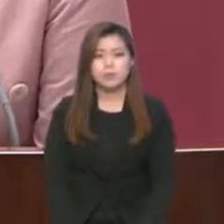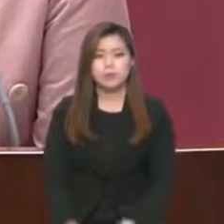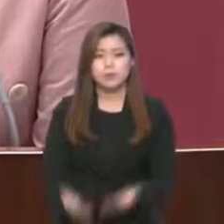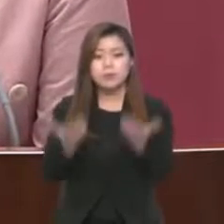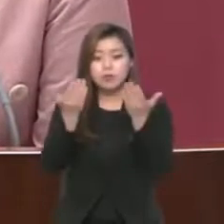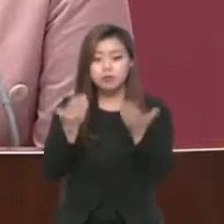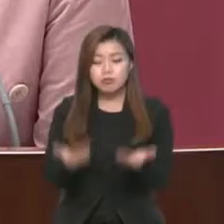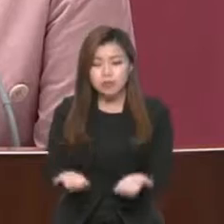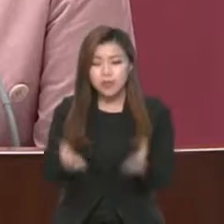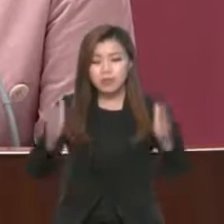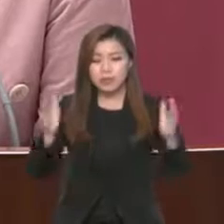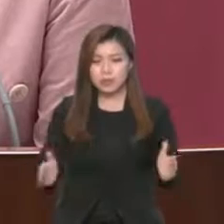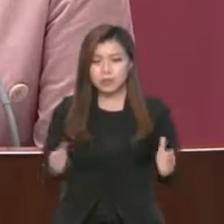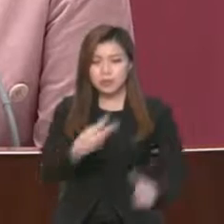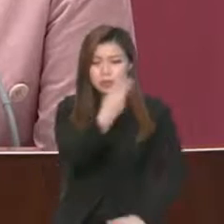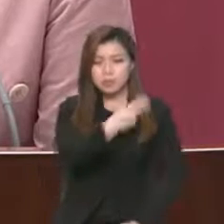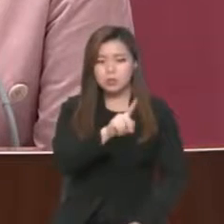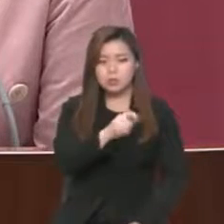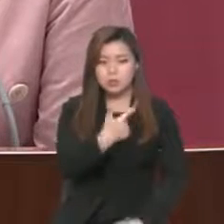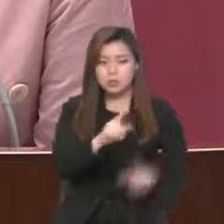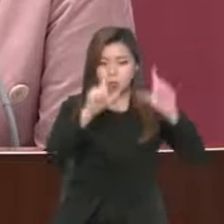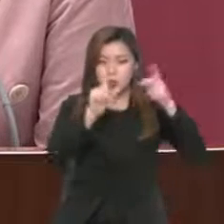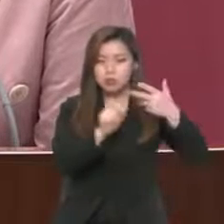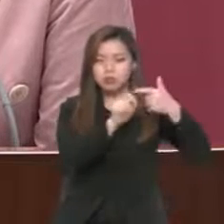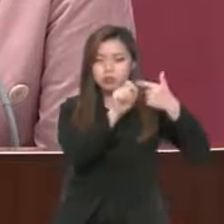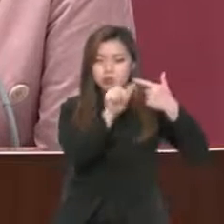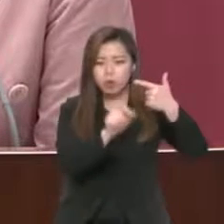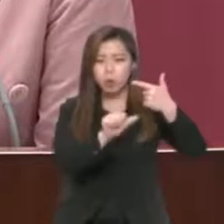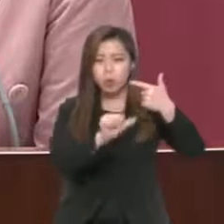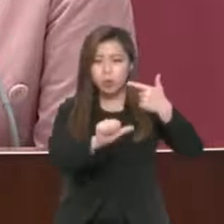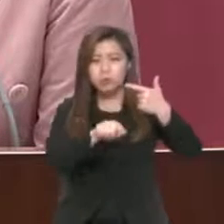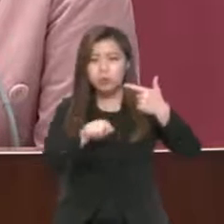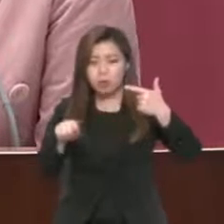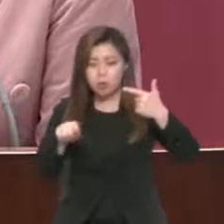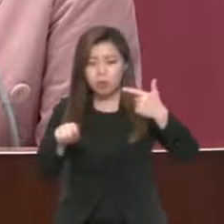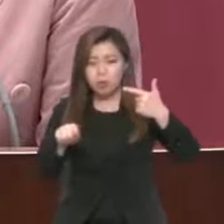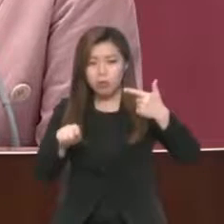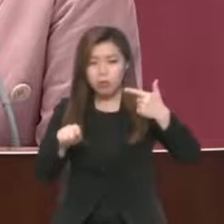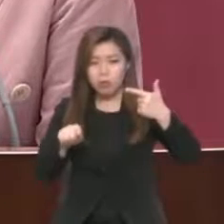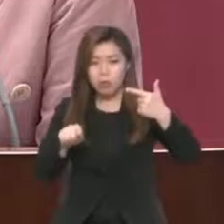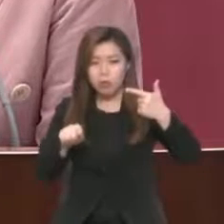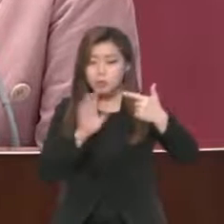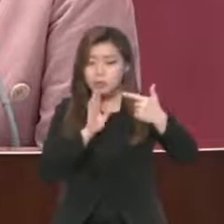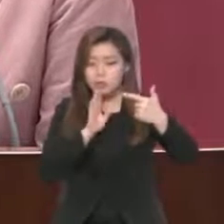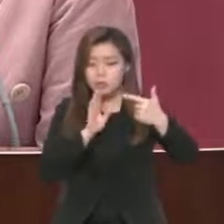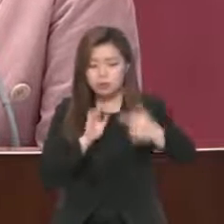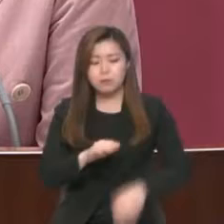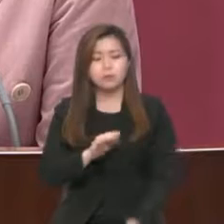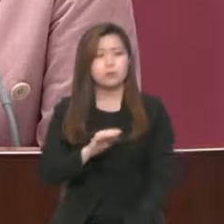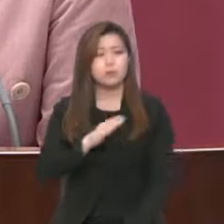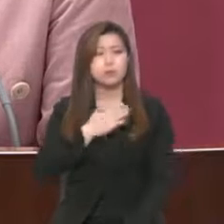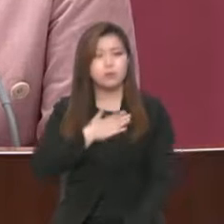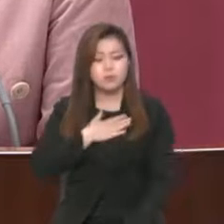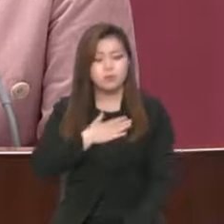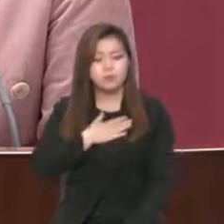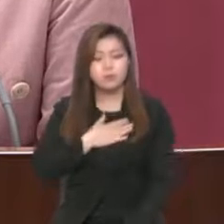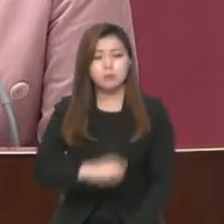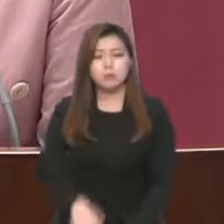기간은 2017년 6월 5일부터 23일까지 19일간 맞습니까? 그렇게 알고 있습니다.